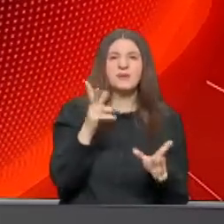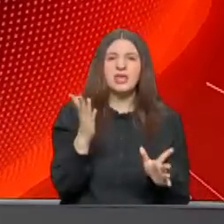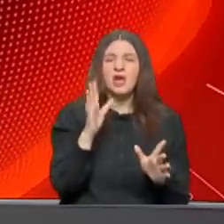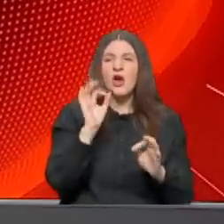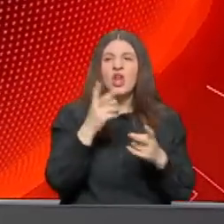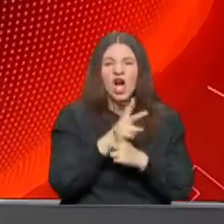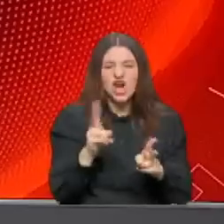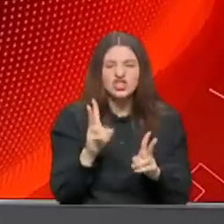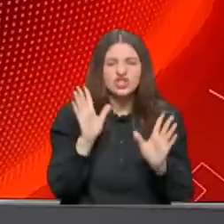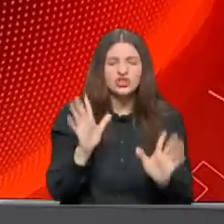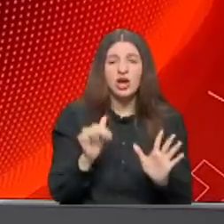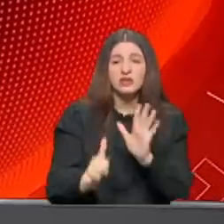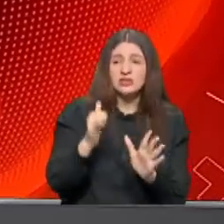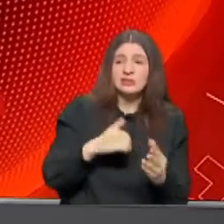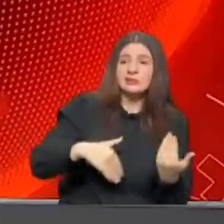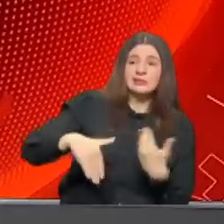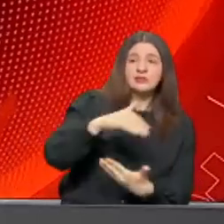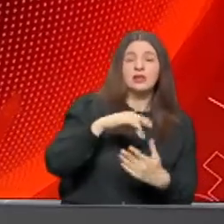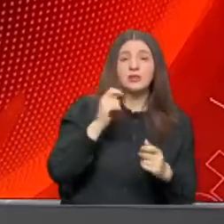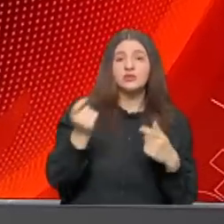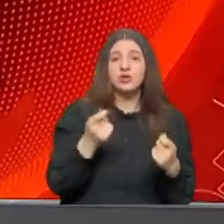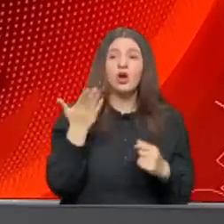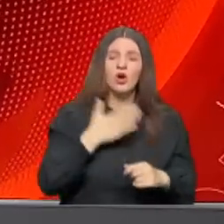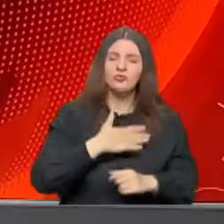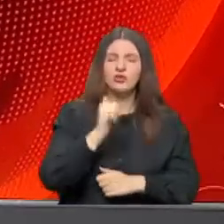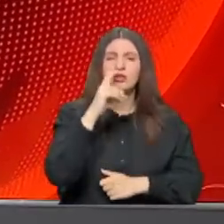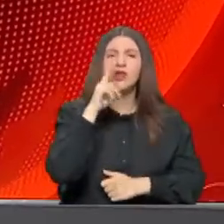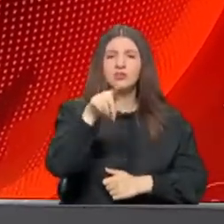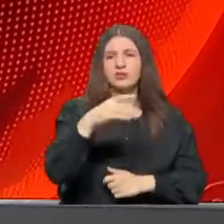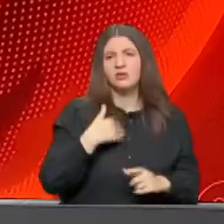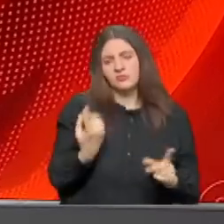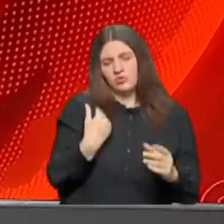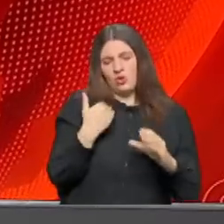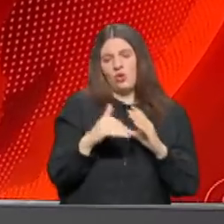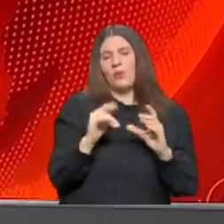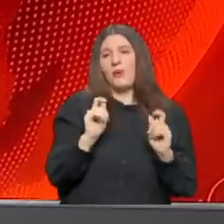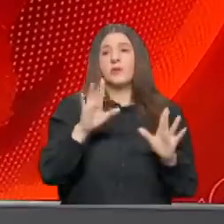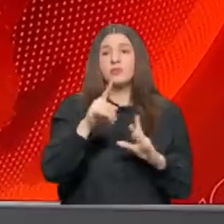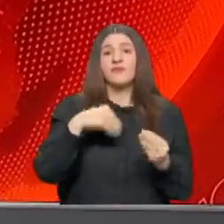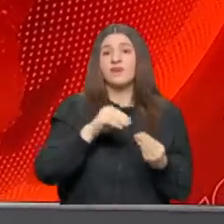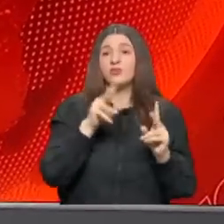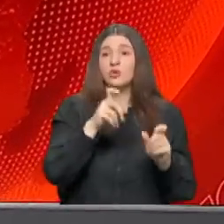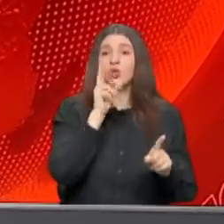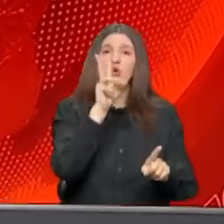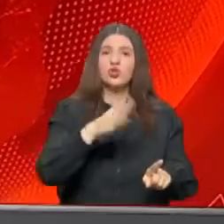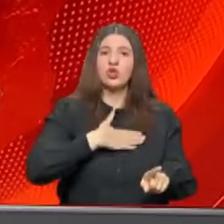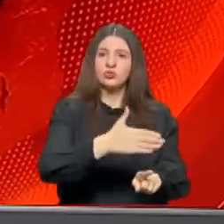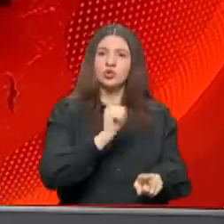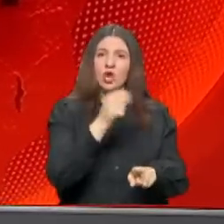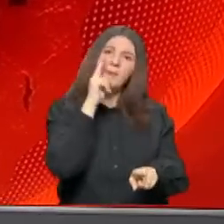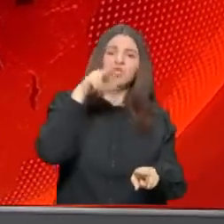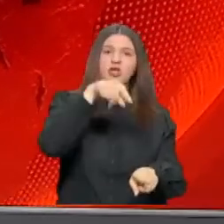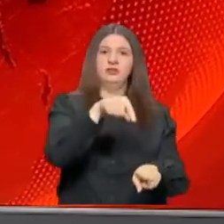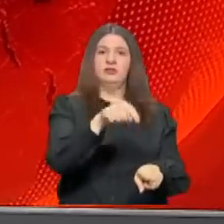öyle açıkça dönmeye çalışıyorlar ki önümüzdeki günlerde göreceksiniz. Bakın biz bir yorumda bulunmadık. Bu faiz meselesini göreceğiz önümüzdeki